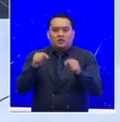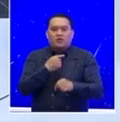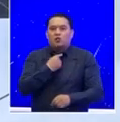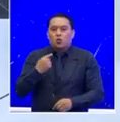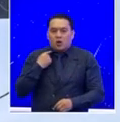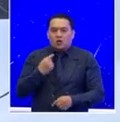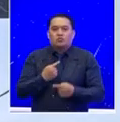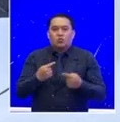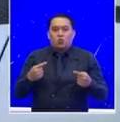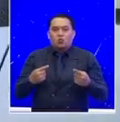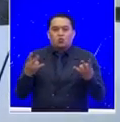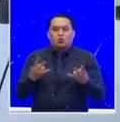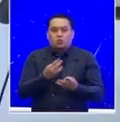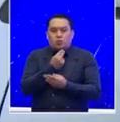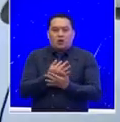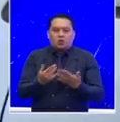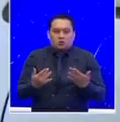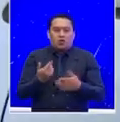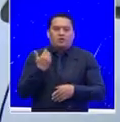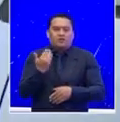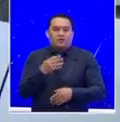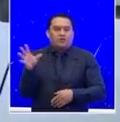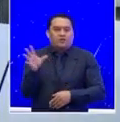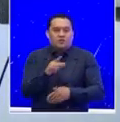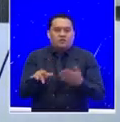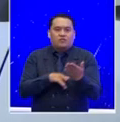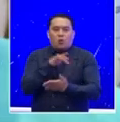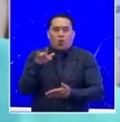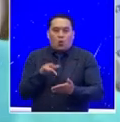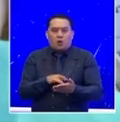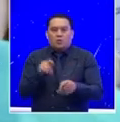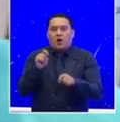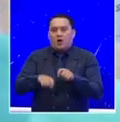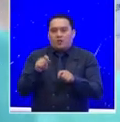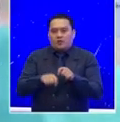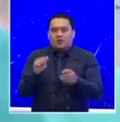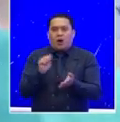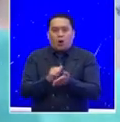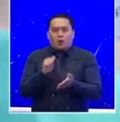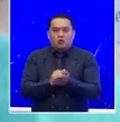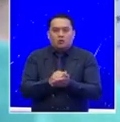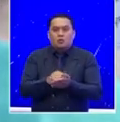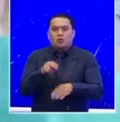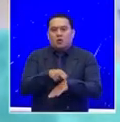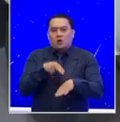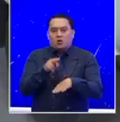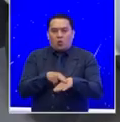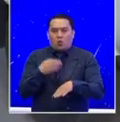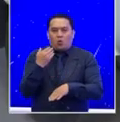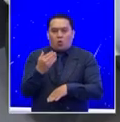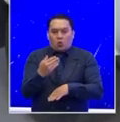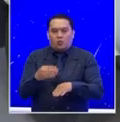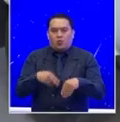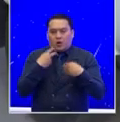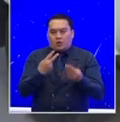и в Талдыкурган за необходимой для работы продукцией. И при въезде в город проверка его документов сотрудниками правоохранительных